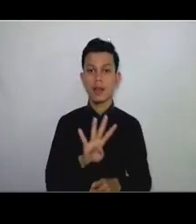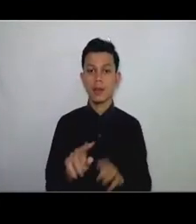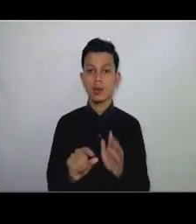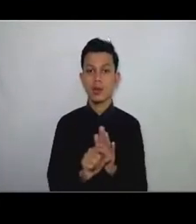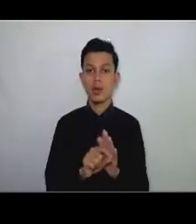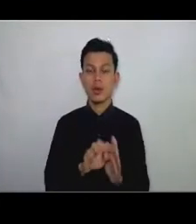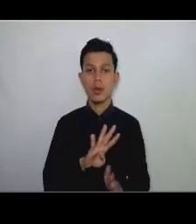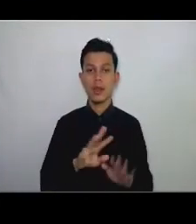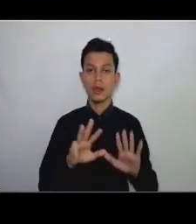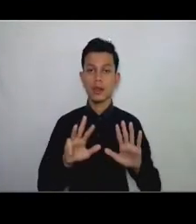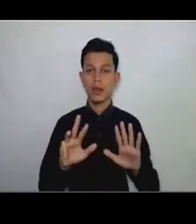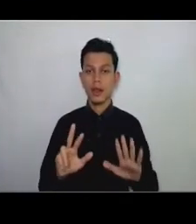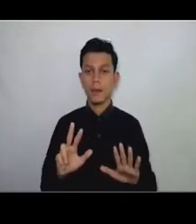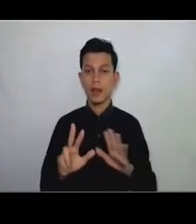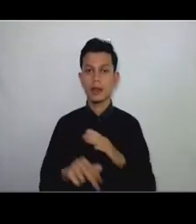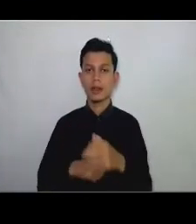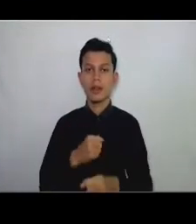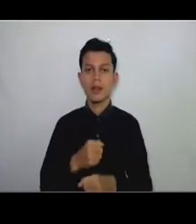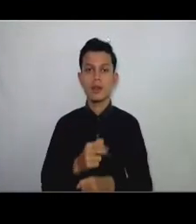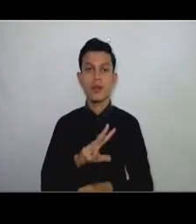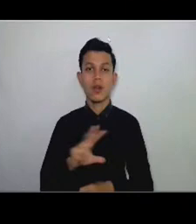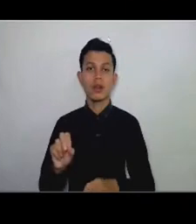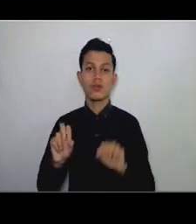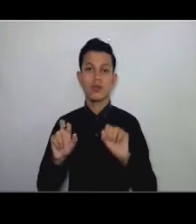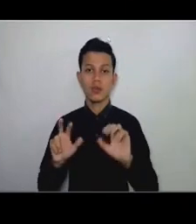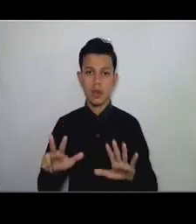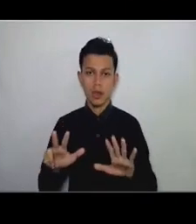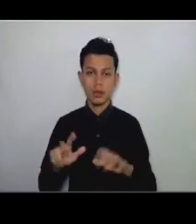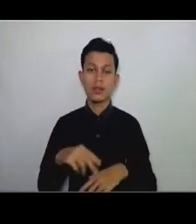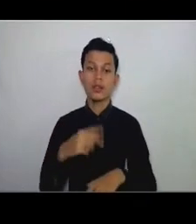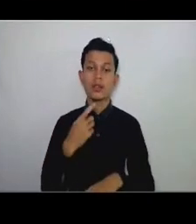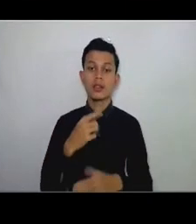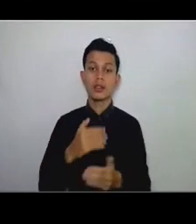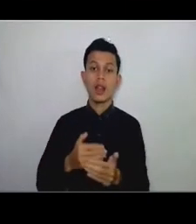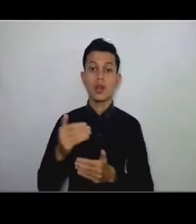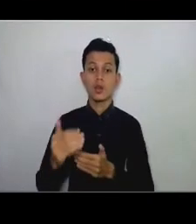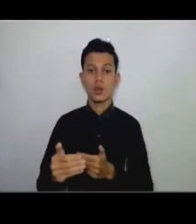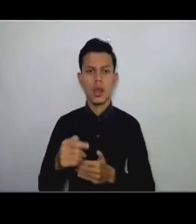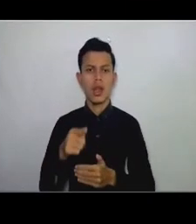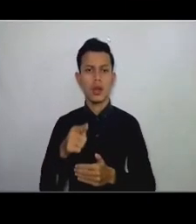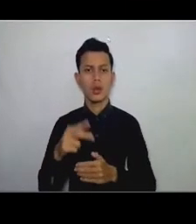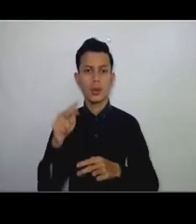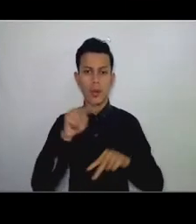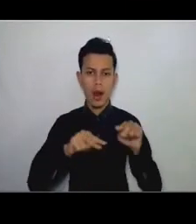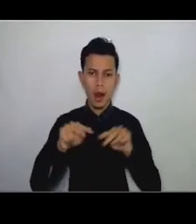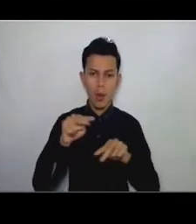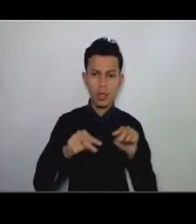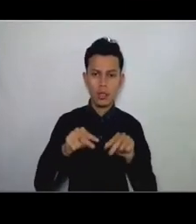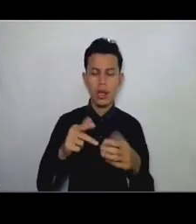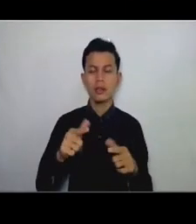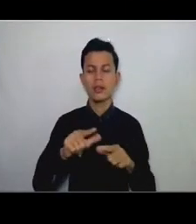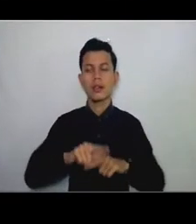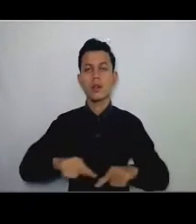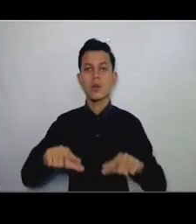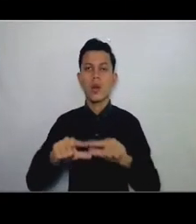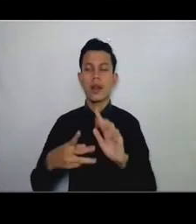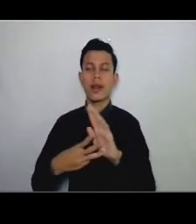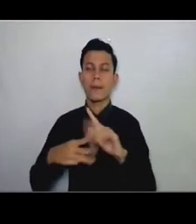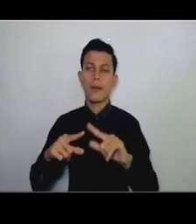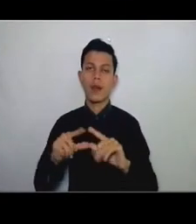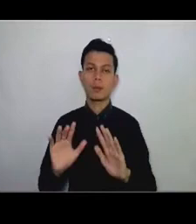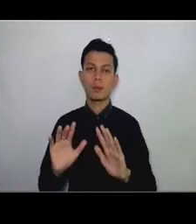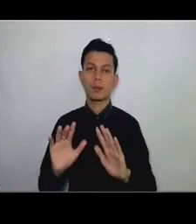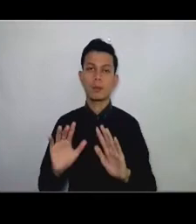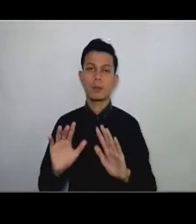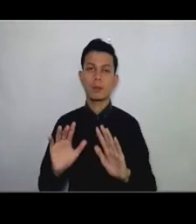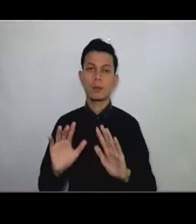48 tahun 2009 sementara selebihnya adalah pengaturan mengenai pengawasan di lingkungan Mahkamah Agung hal ini